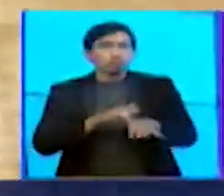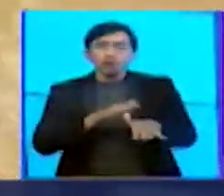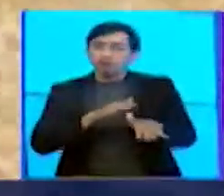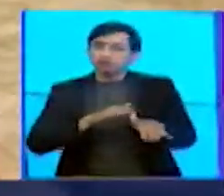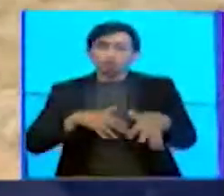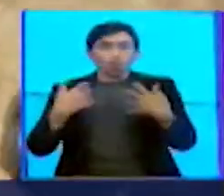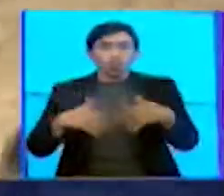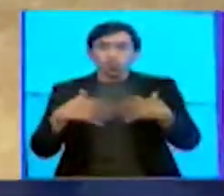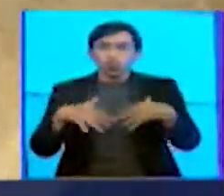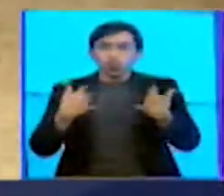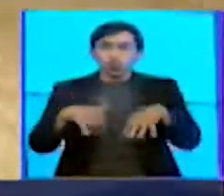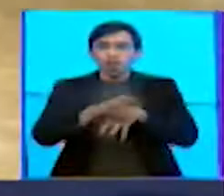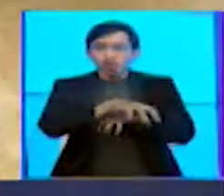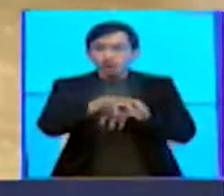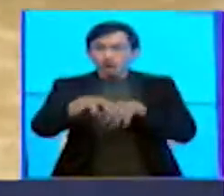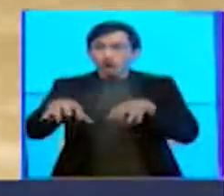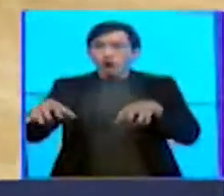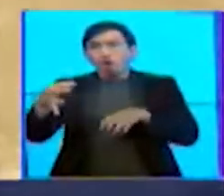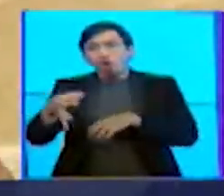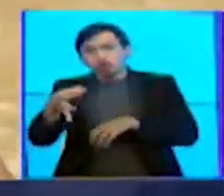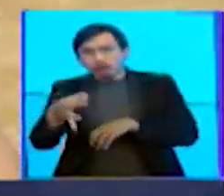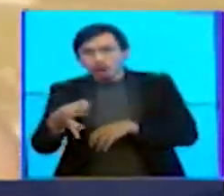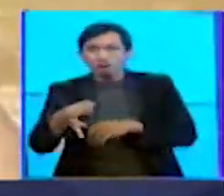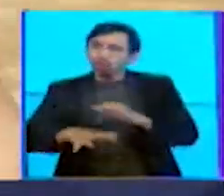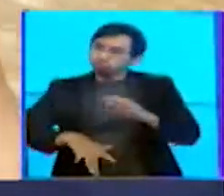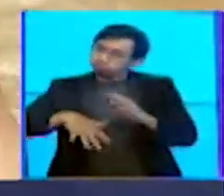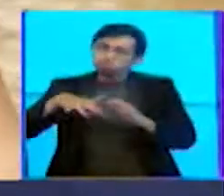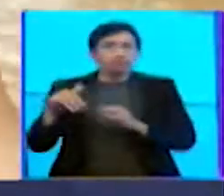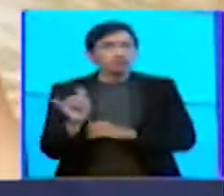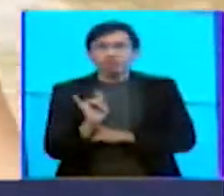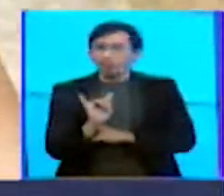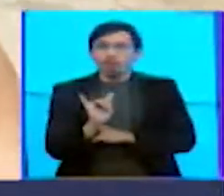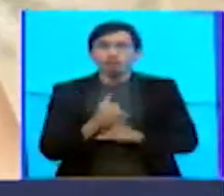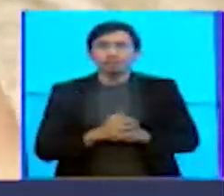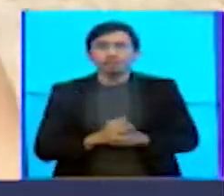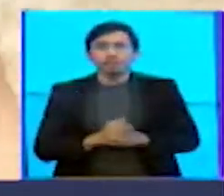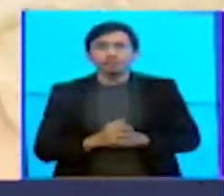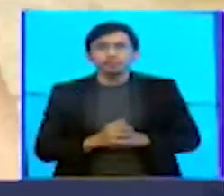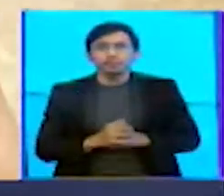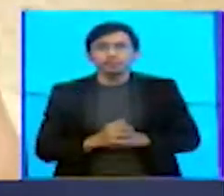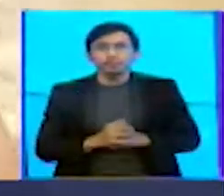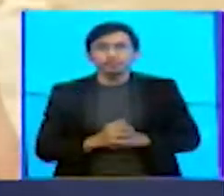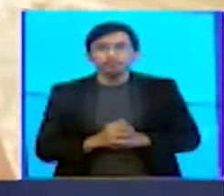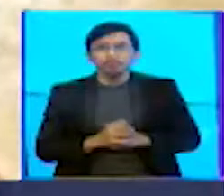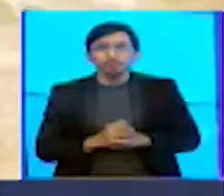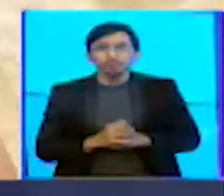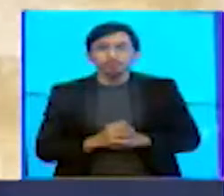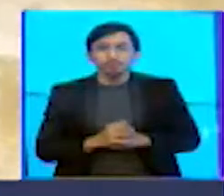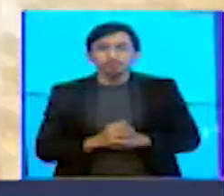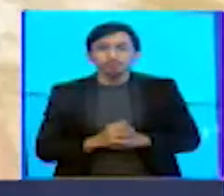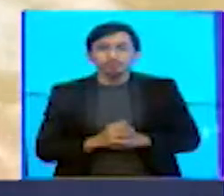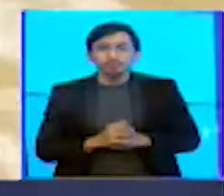daerah kota juga terendam juga. Jadi banyak untuk data masih dikumpulkan. Untuk di daerah sini yang